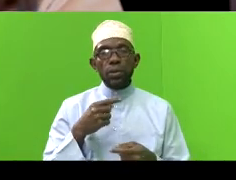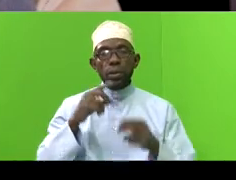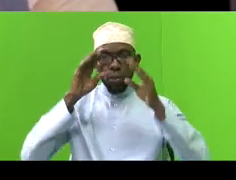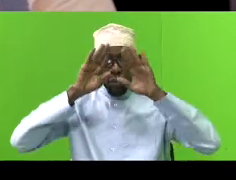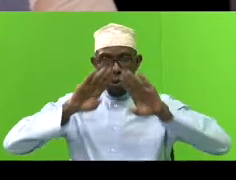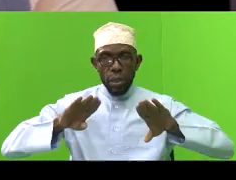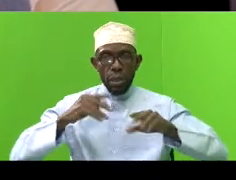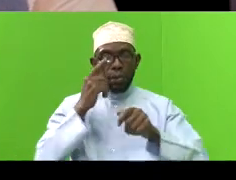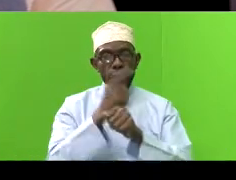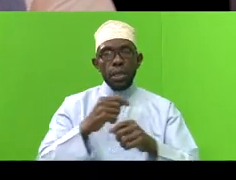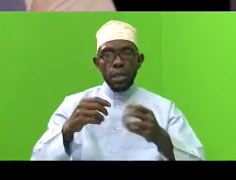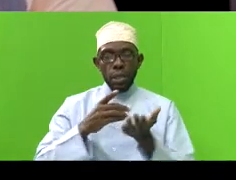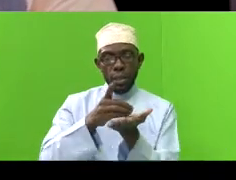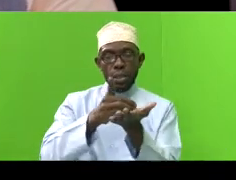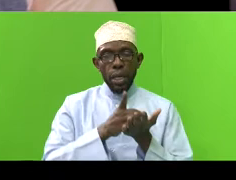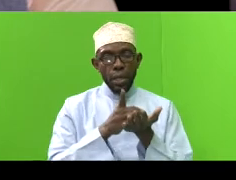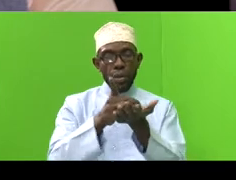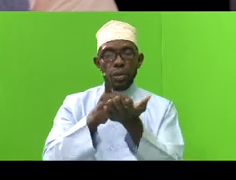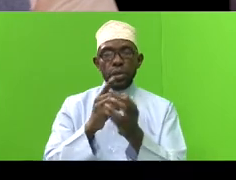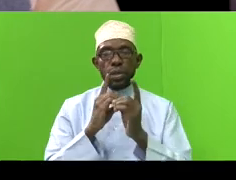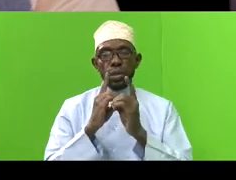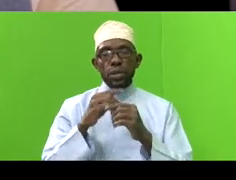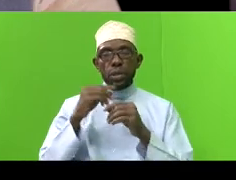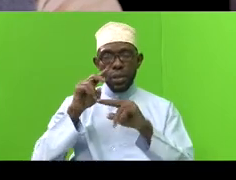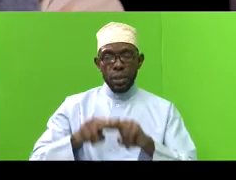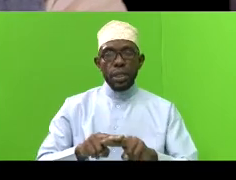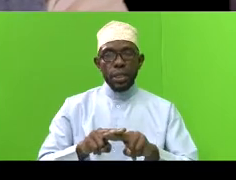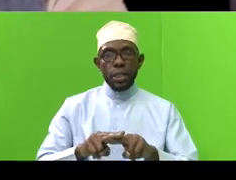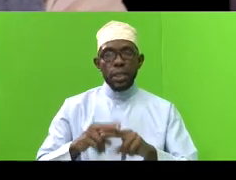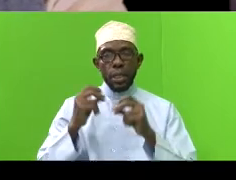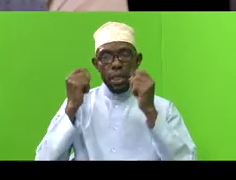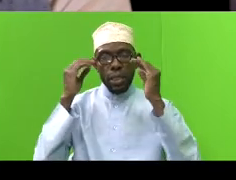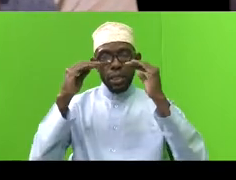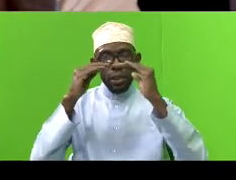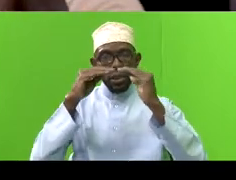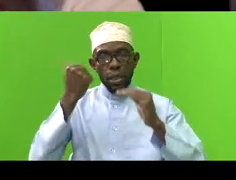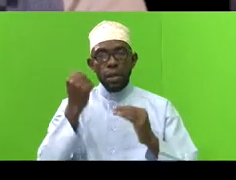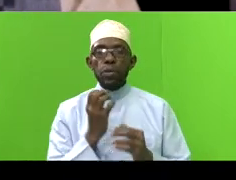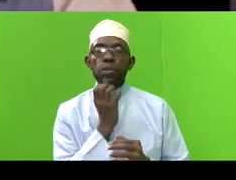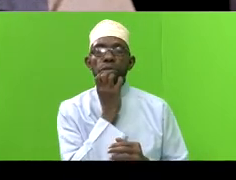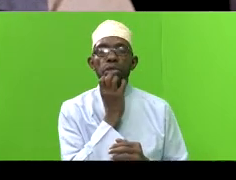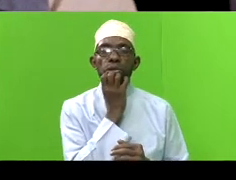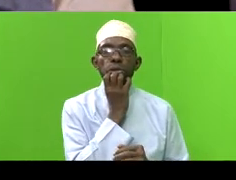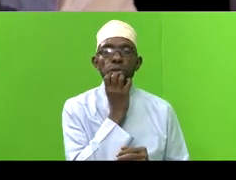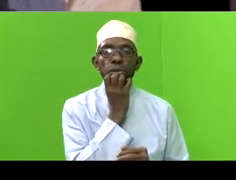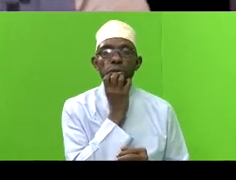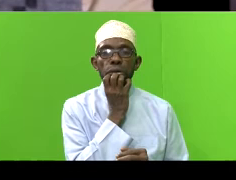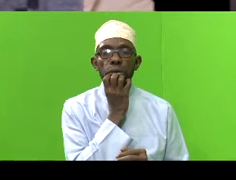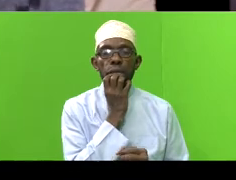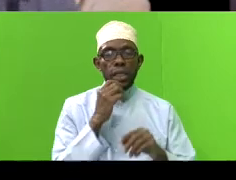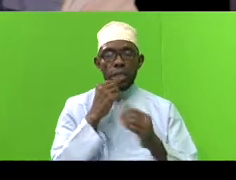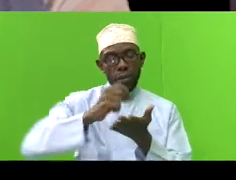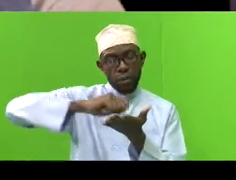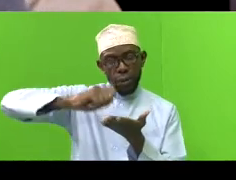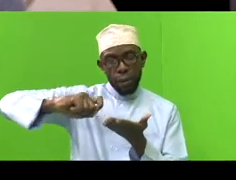Waislamu walikuwa wameweka mkataba kusikizana. Wasikizana na Wayahudi ambapo tutasikizana mkataba